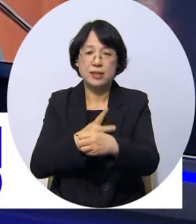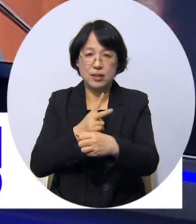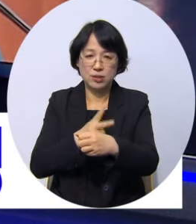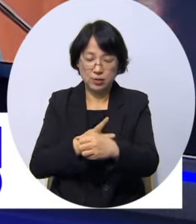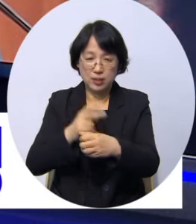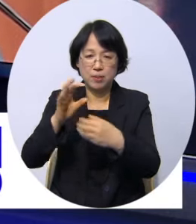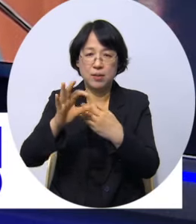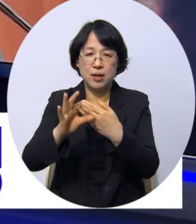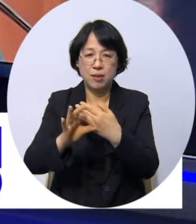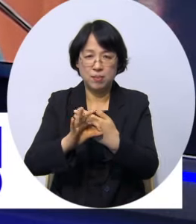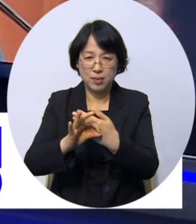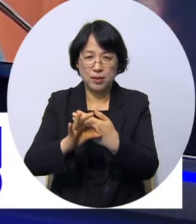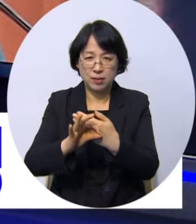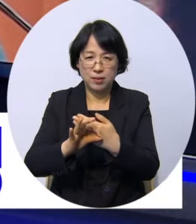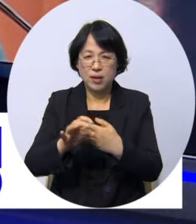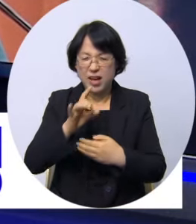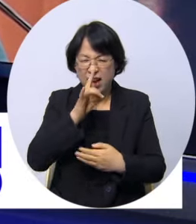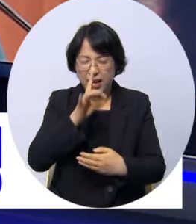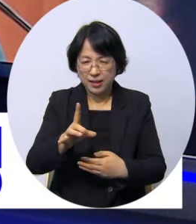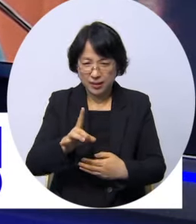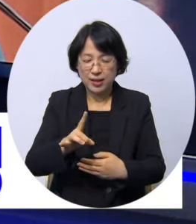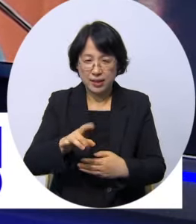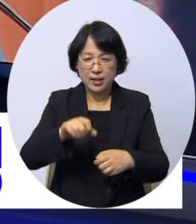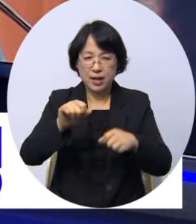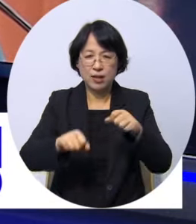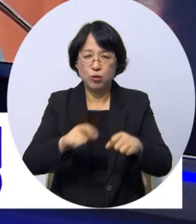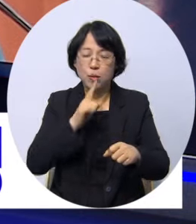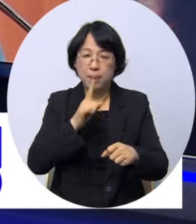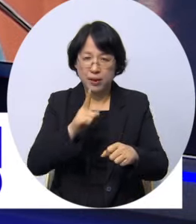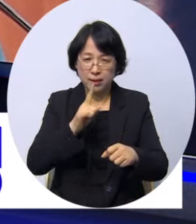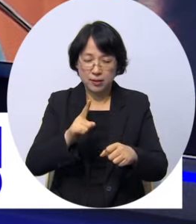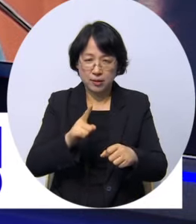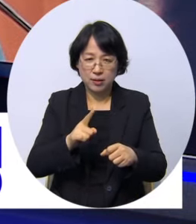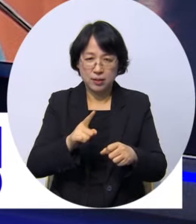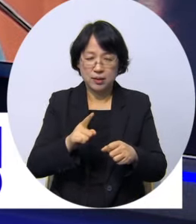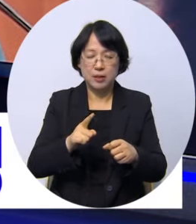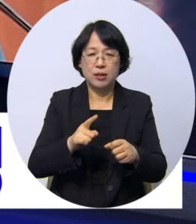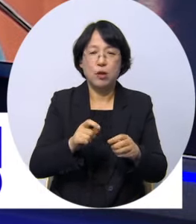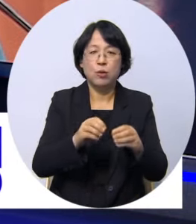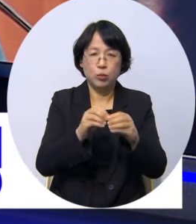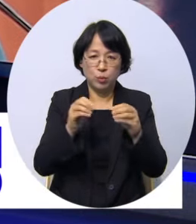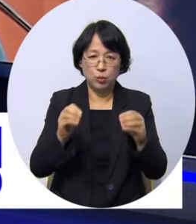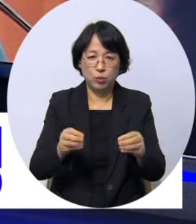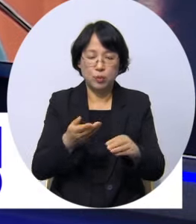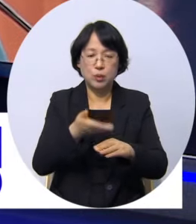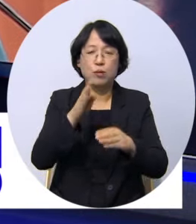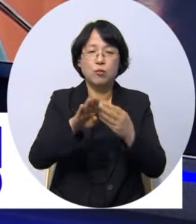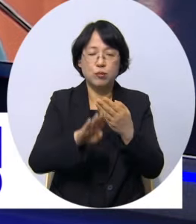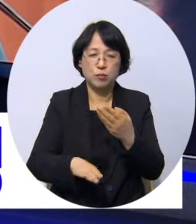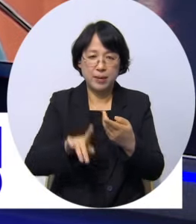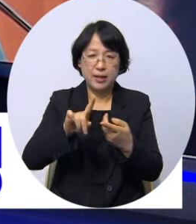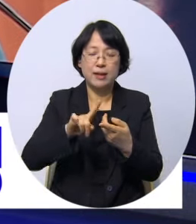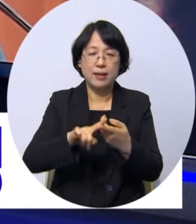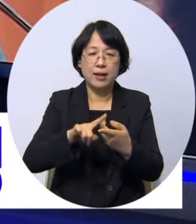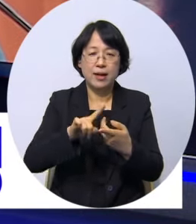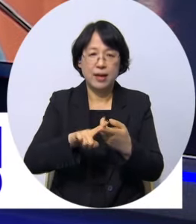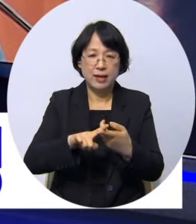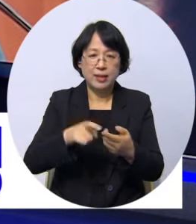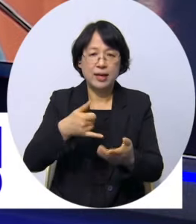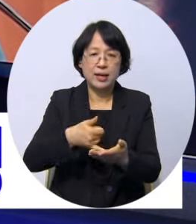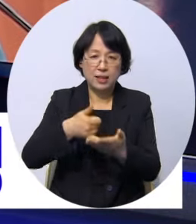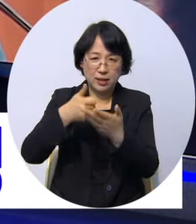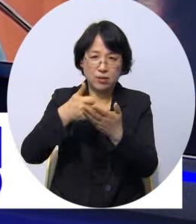안되는 은행입니다 동료와 선후에 대한 인격적 폭력이며 국민들께